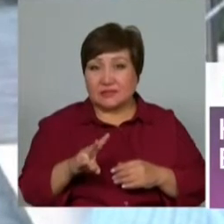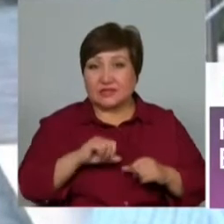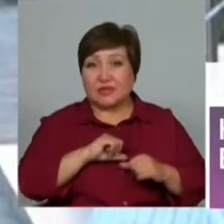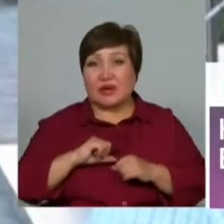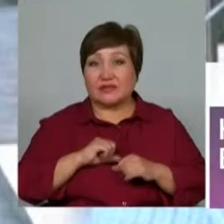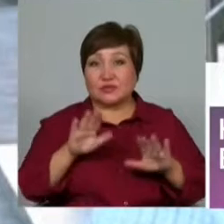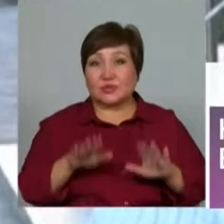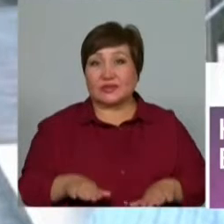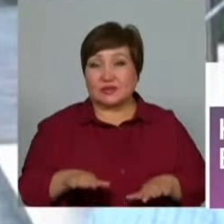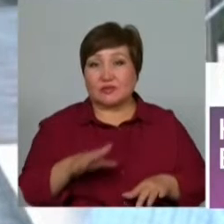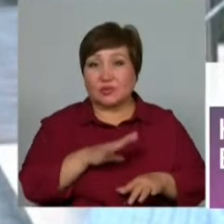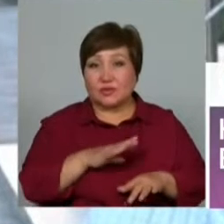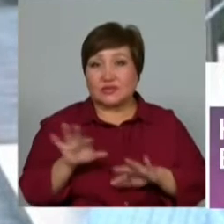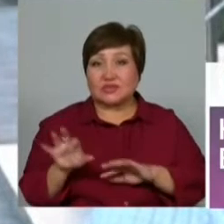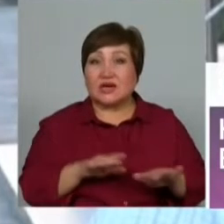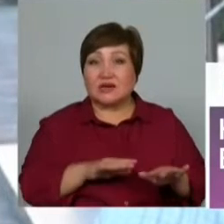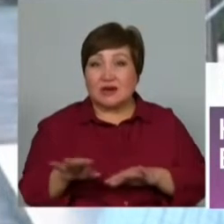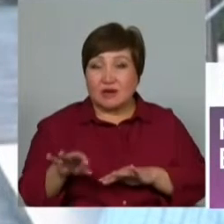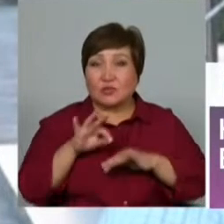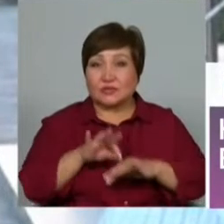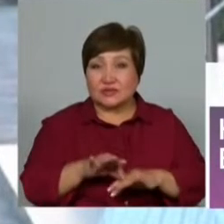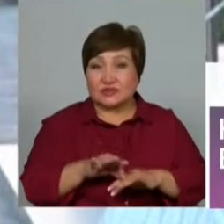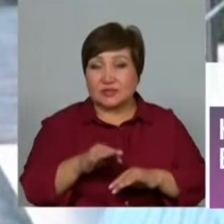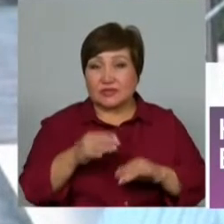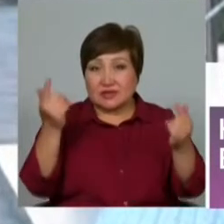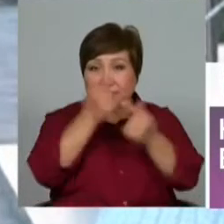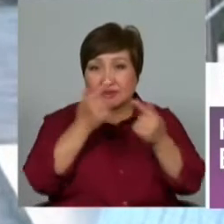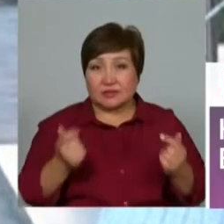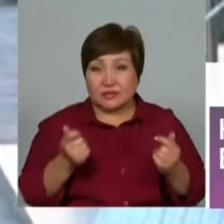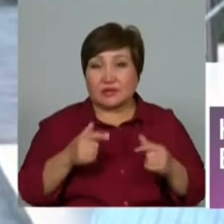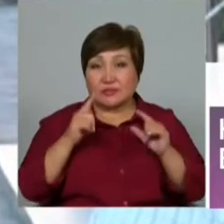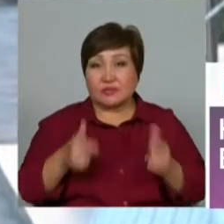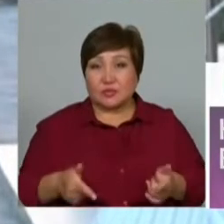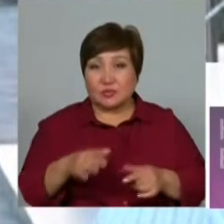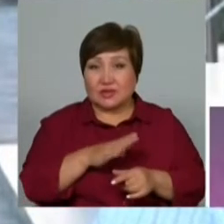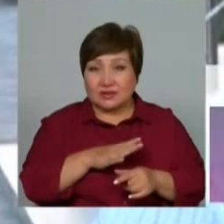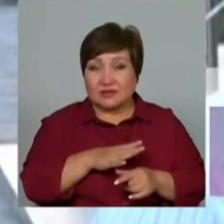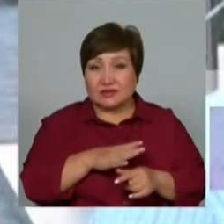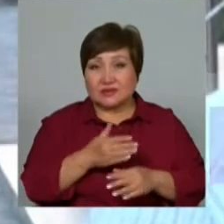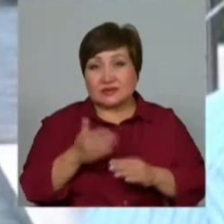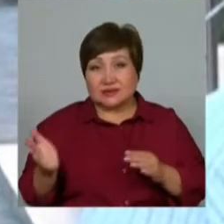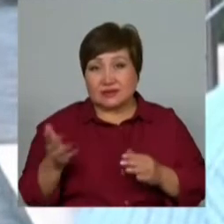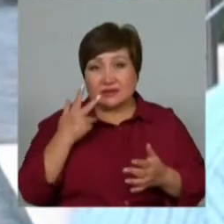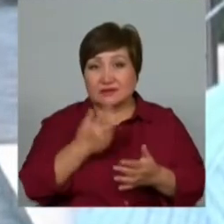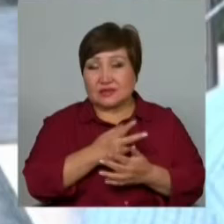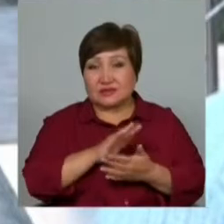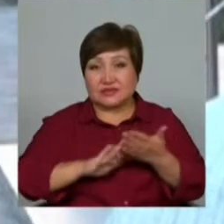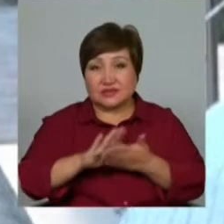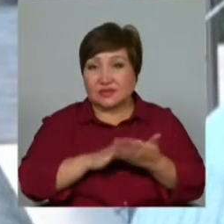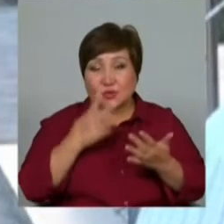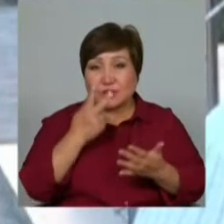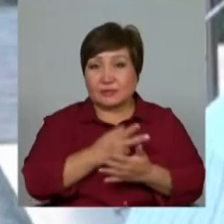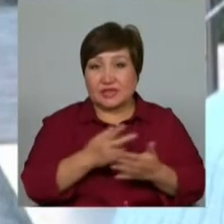енді шара өтіп жатқан жөнінде хабарлама түскен болатын. Сыртынан қараған кезде ештеңе көрінбеді.